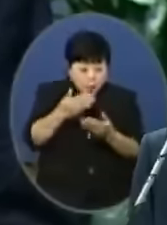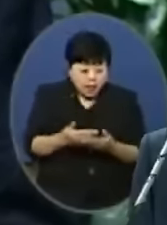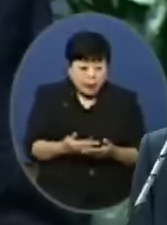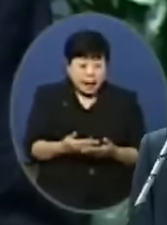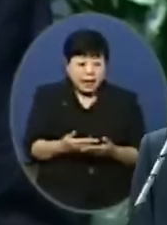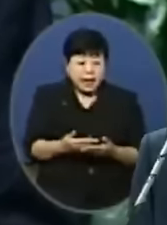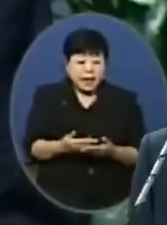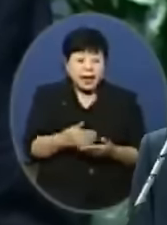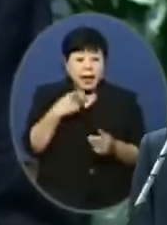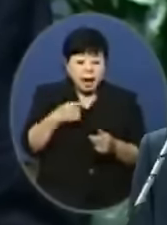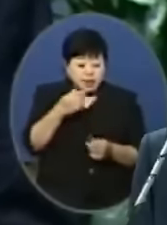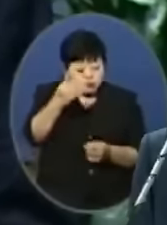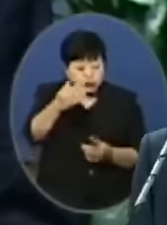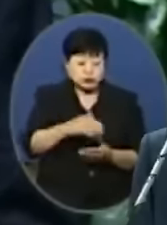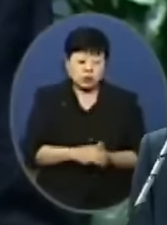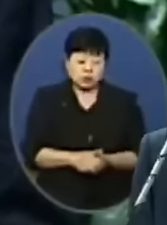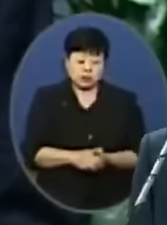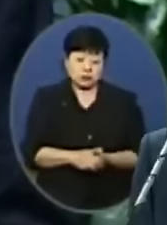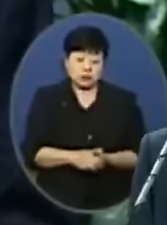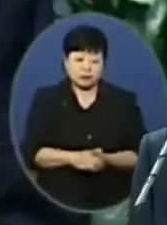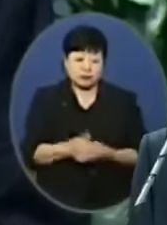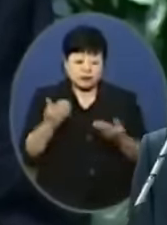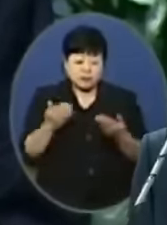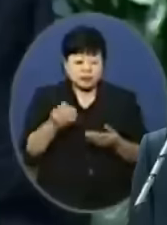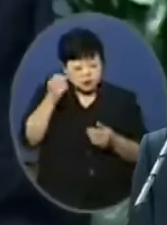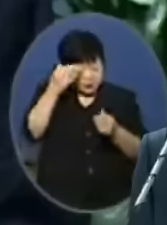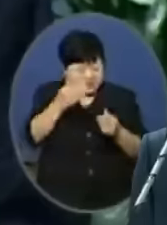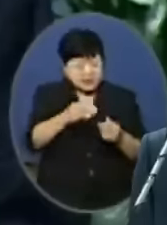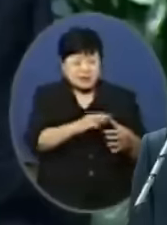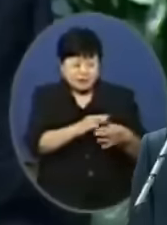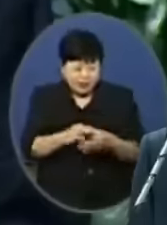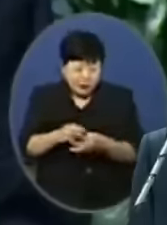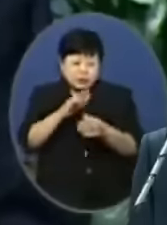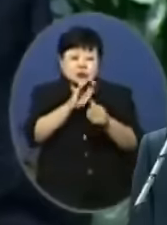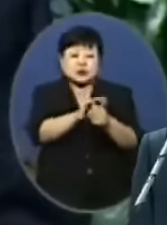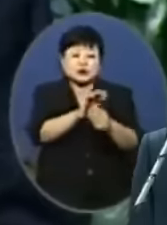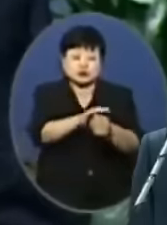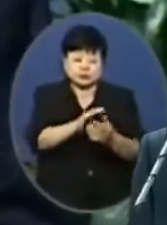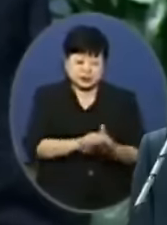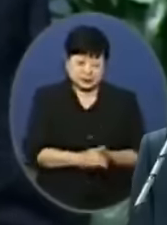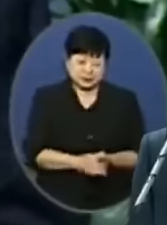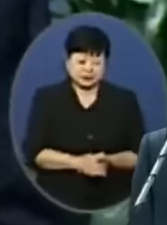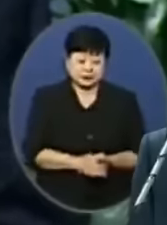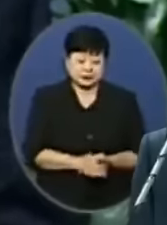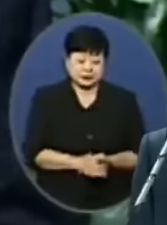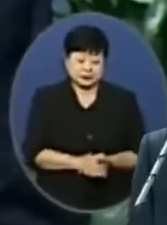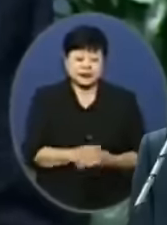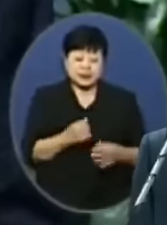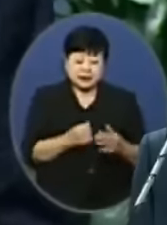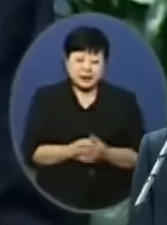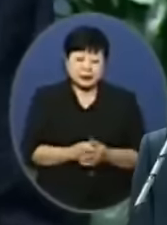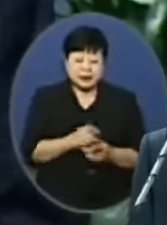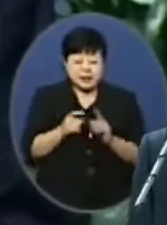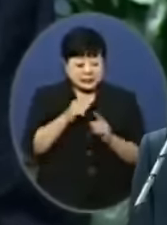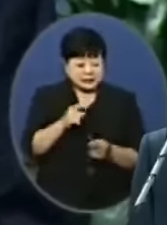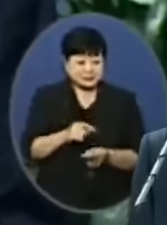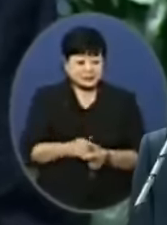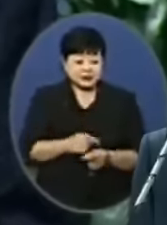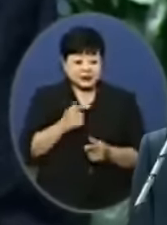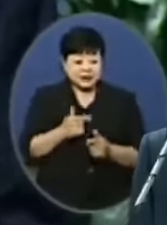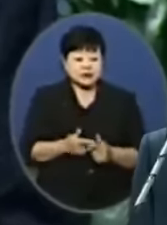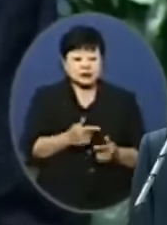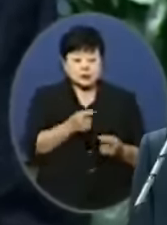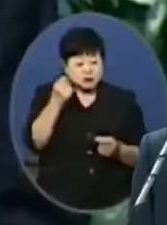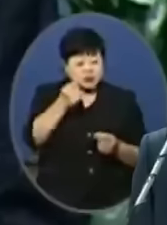일을 가르쳐주시는 이 역사를 성령께서 계속하고 계신 것입니다. 그러므로 성령은 예수님과